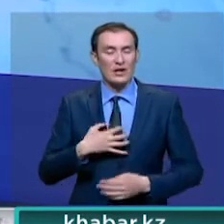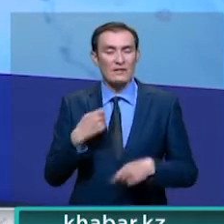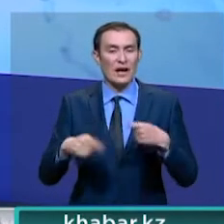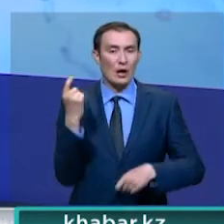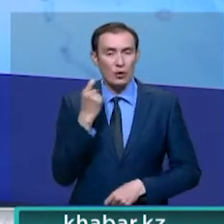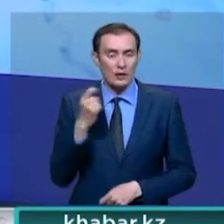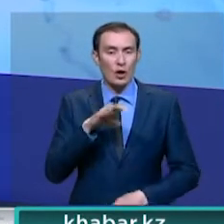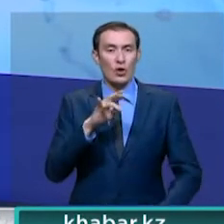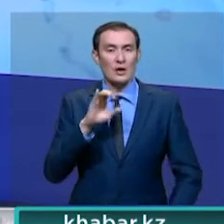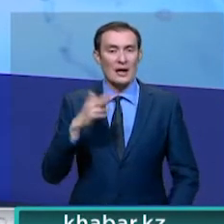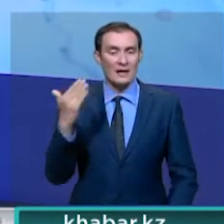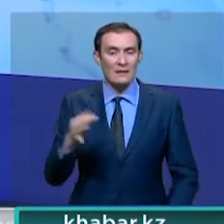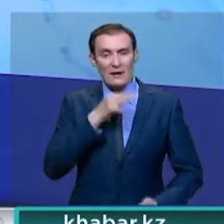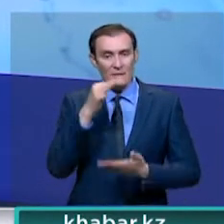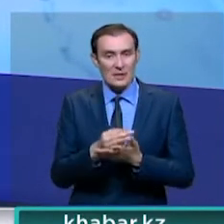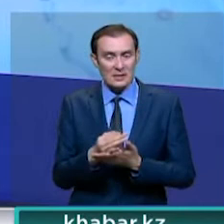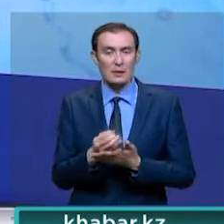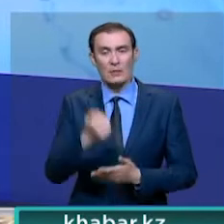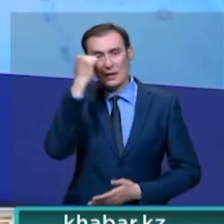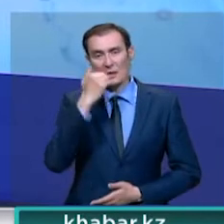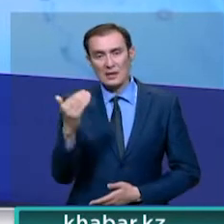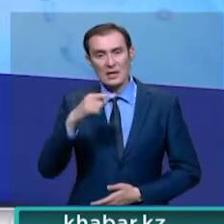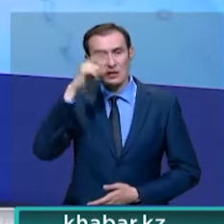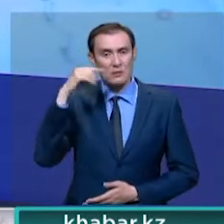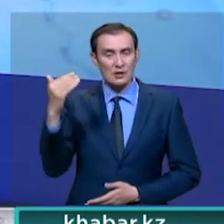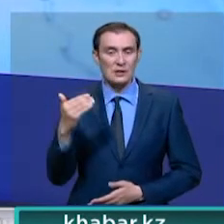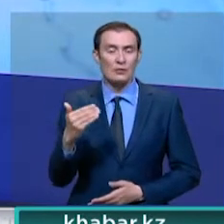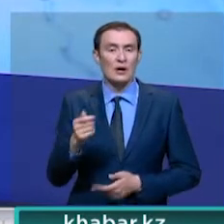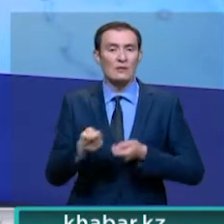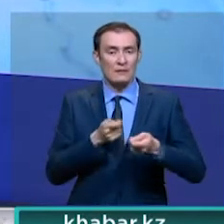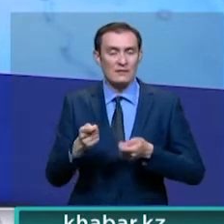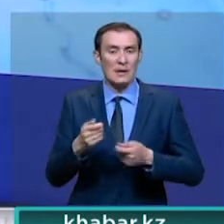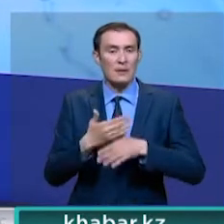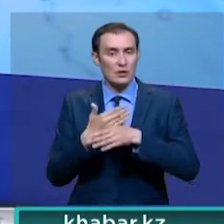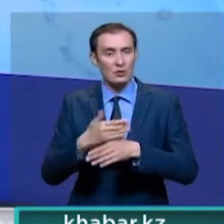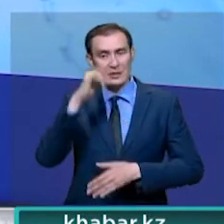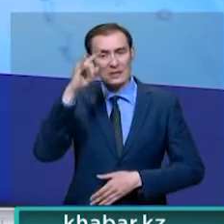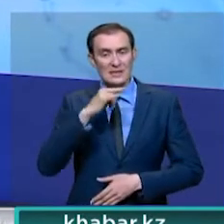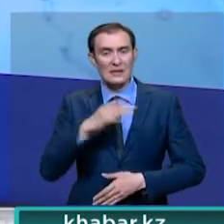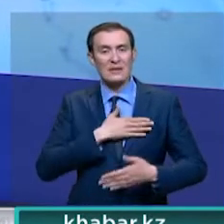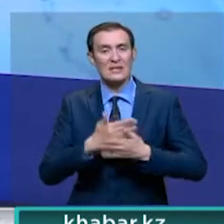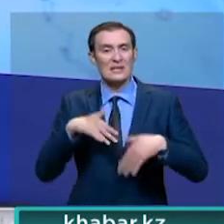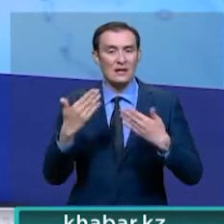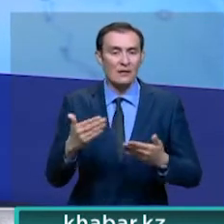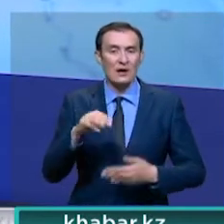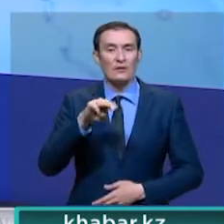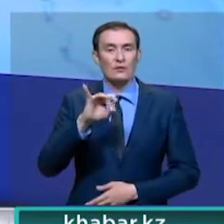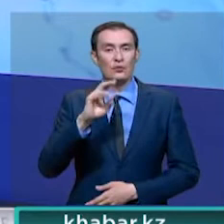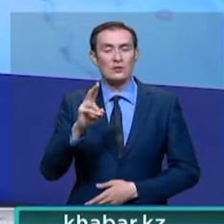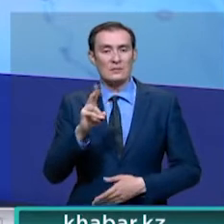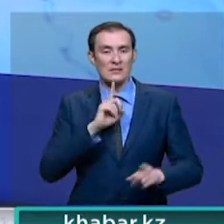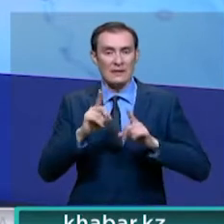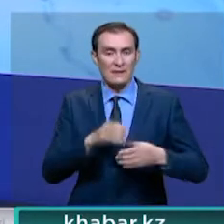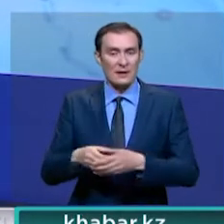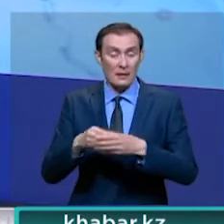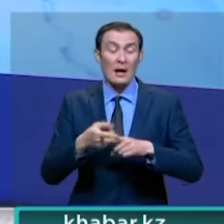касым-жомарт токаев выразил благодарность азербайджанскому коллеги за поддержку казахстанских инициатив в тюркском совете